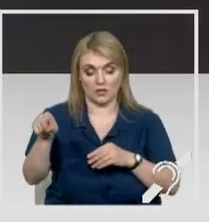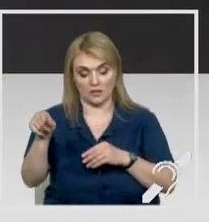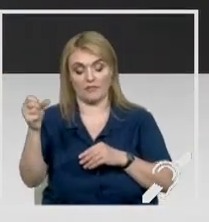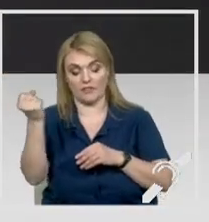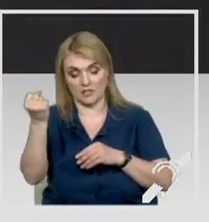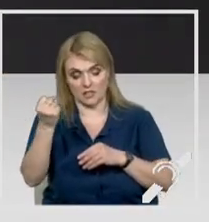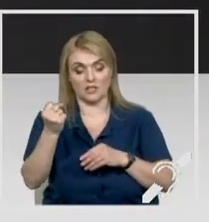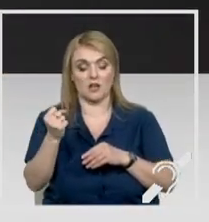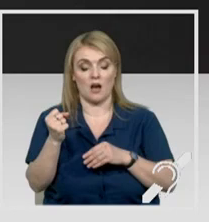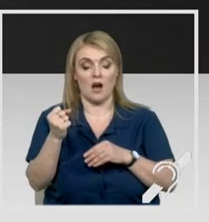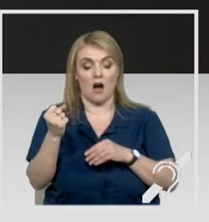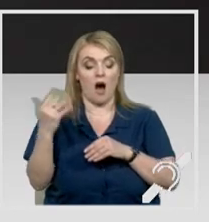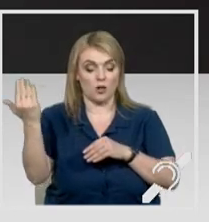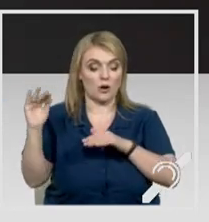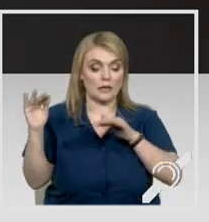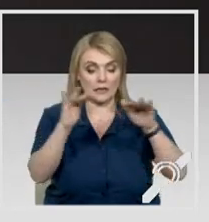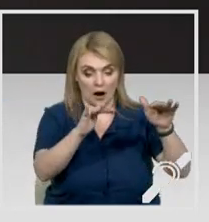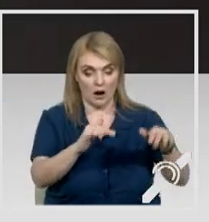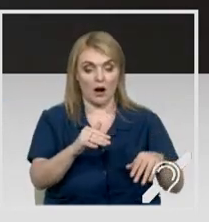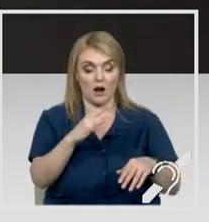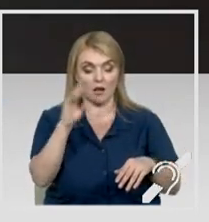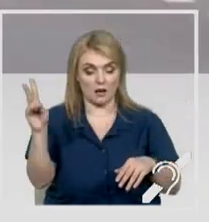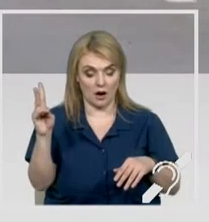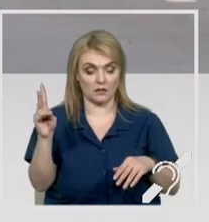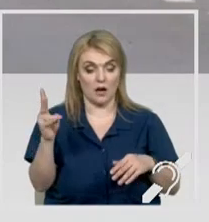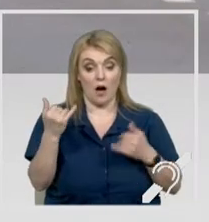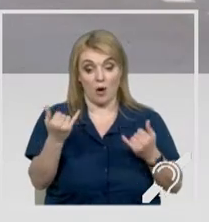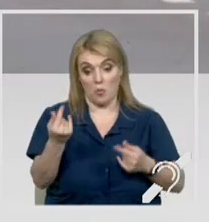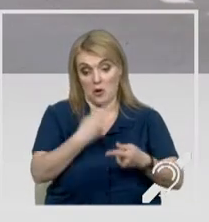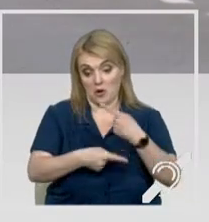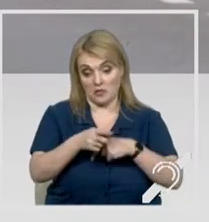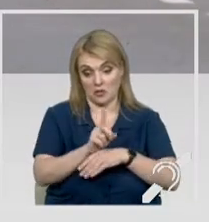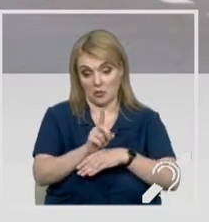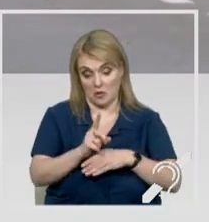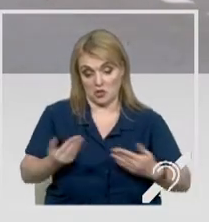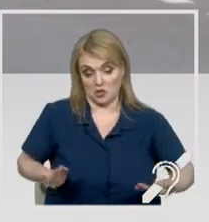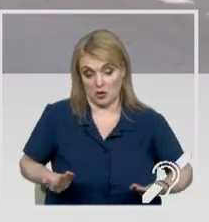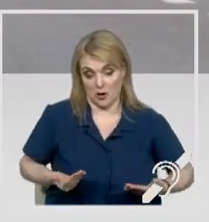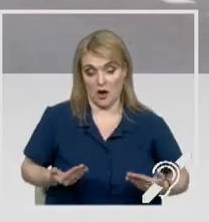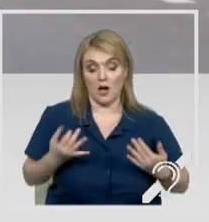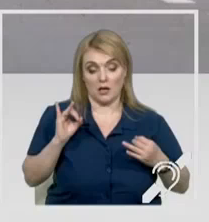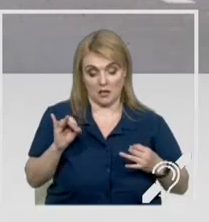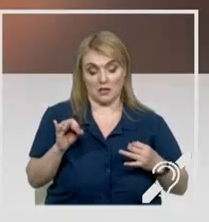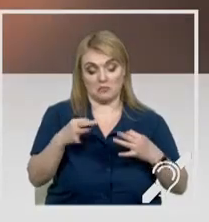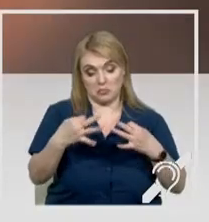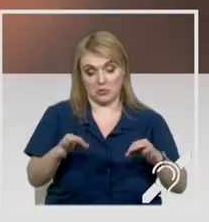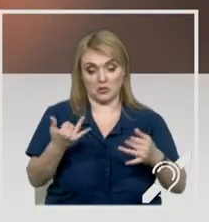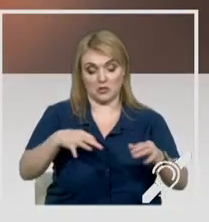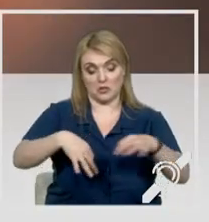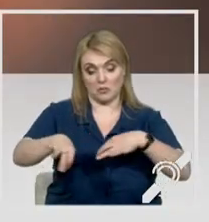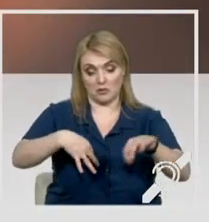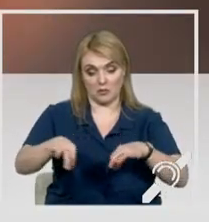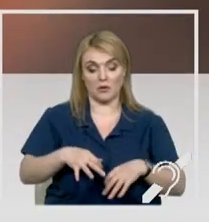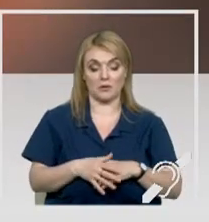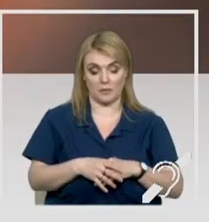13 spre 14 aprilie situația s a mai domolit și au fost scoase o serie de restricții de circulație de asta și